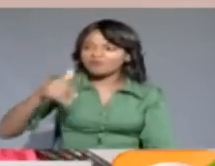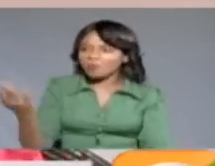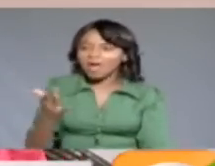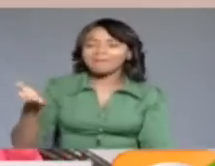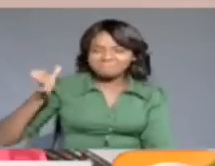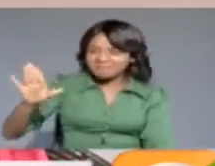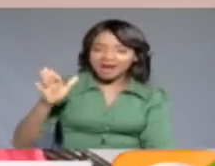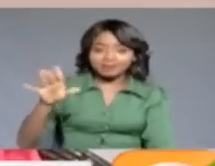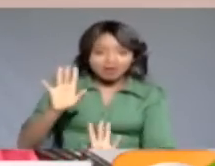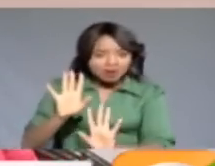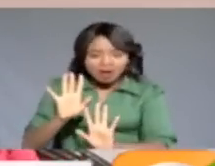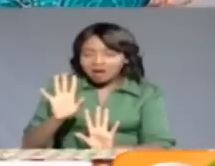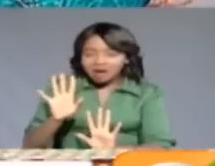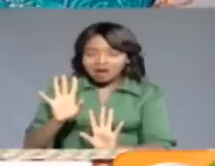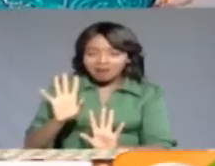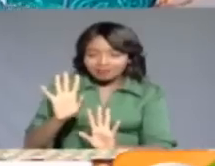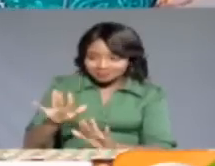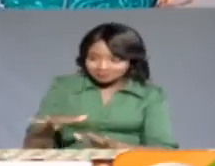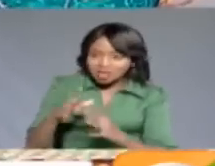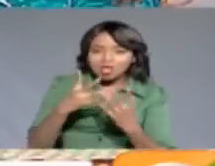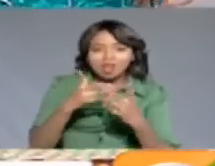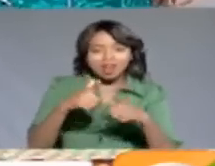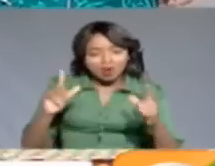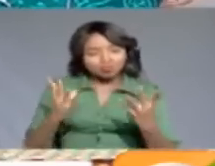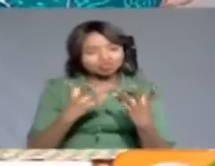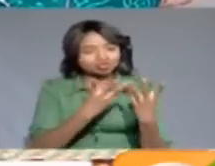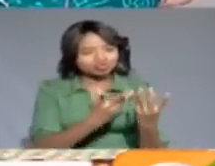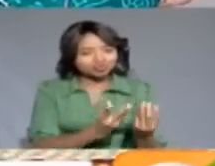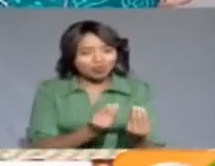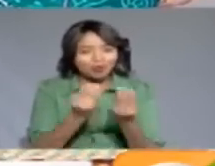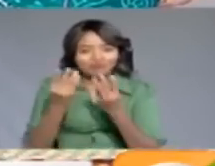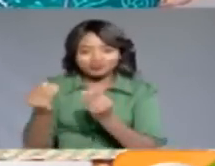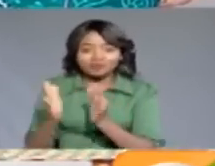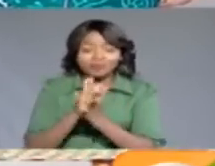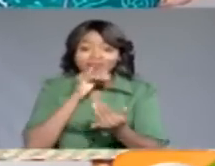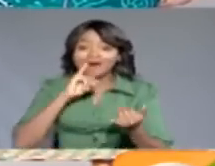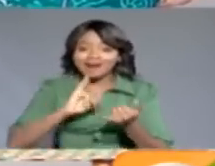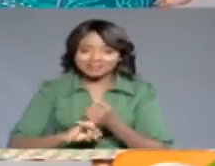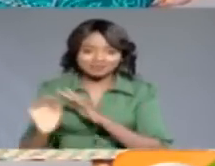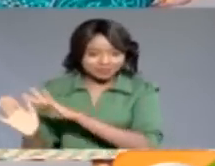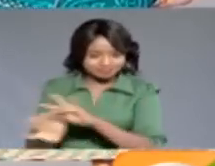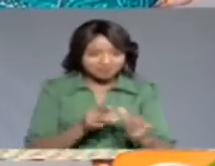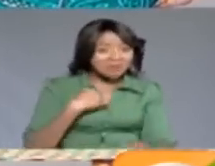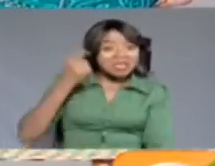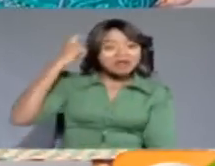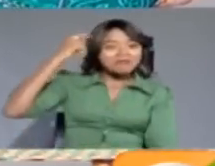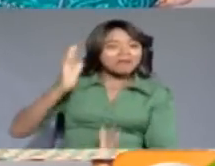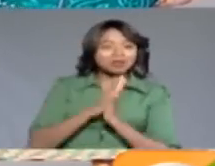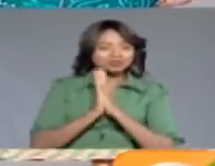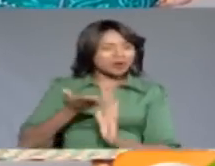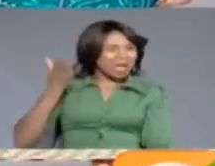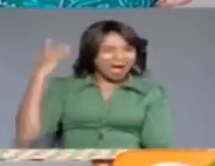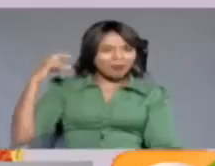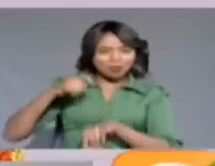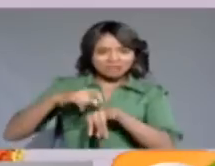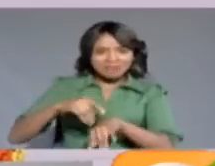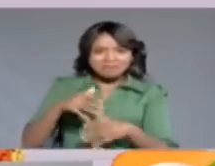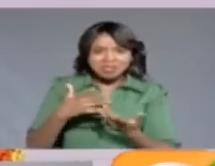mabwana hapo. Unakumbusha kwa wakati mchanga sana katika ndoa alikoko, yani yule mke alikoko